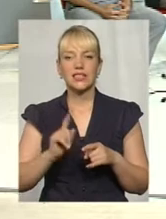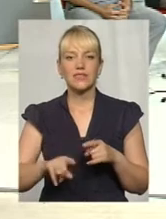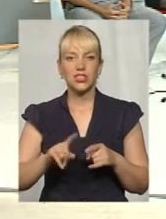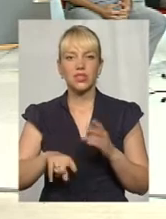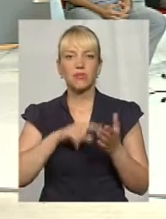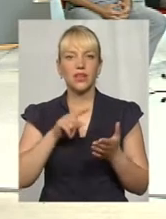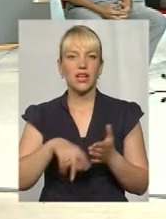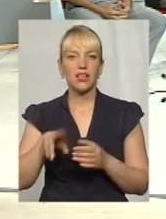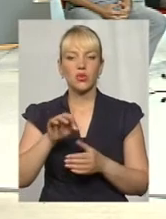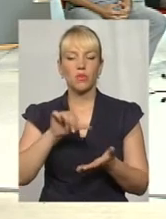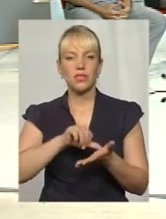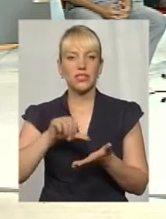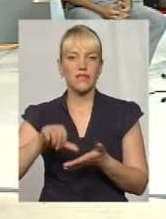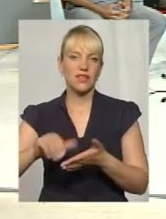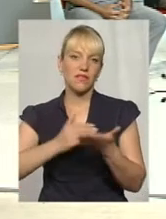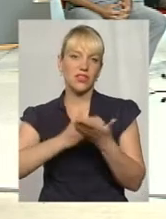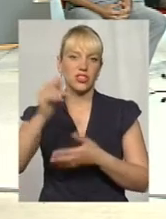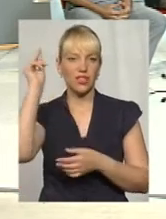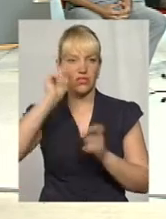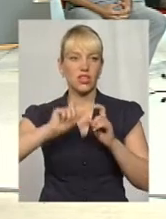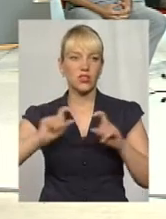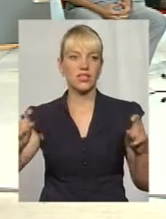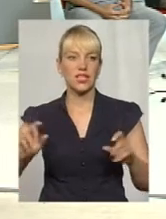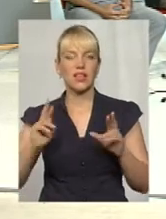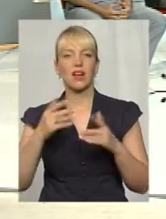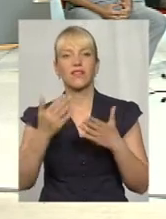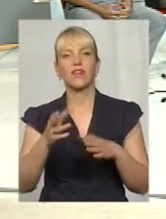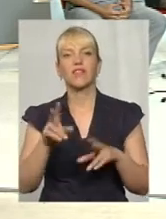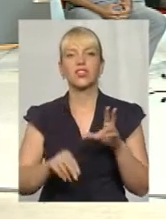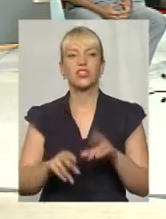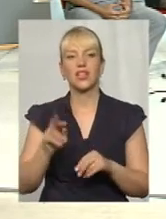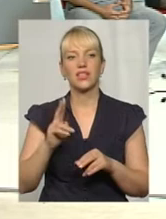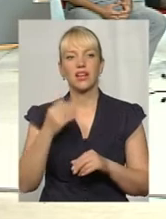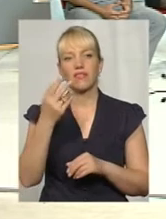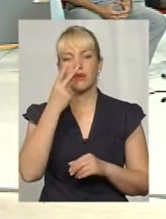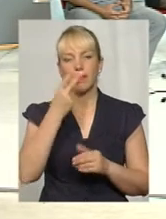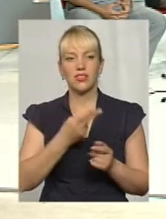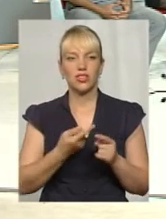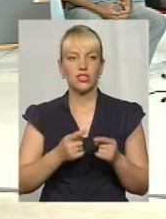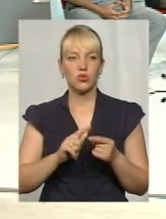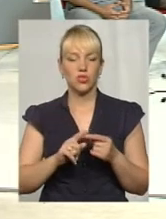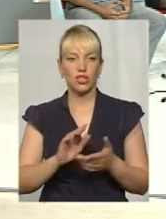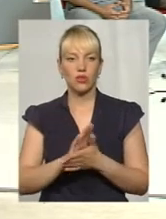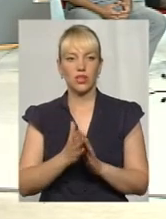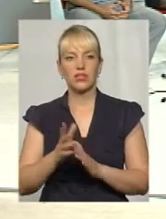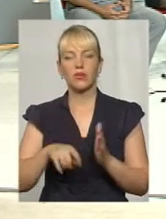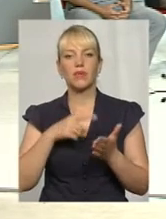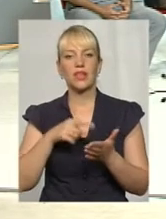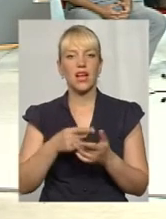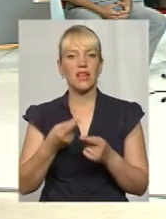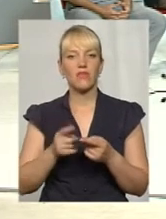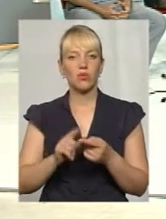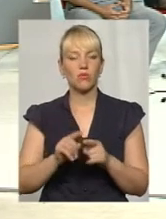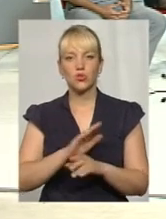представників вищого навчального закладу. Вікторе Миколаївичу, як ви вважаєте, як ви бачите цю ситуацію? Питання в тому, що не просто